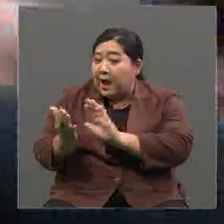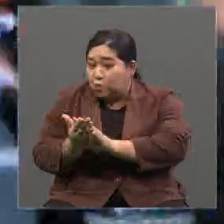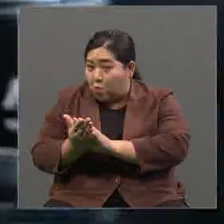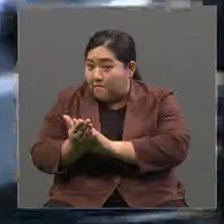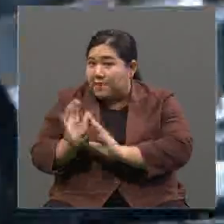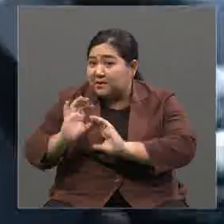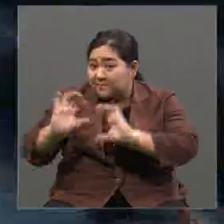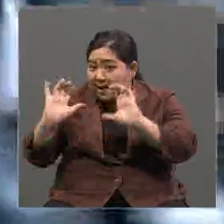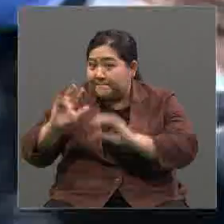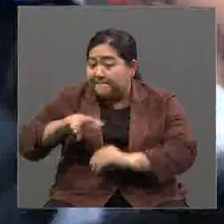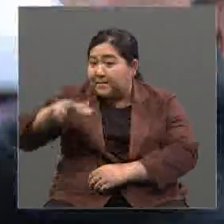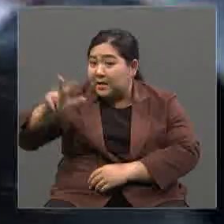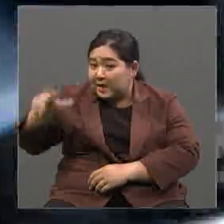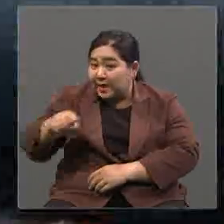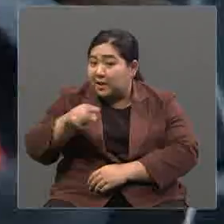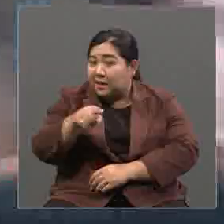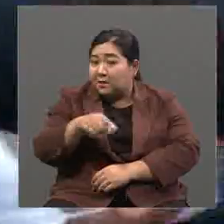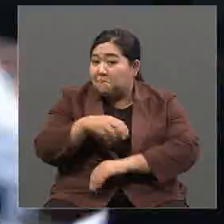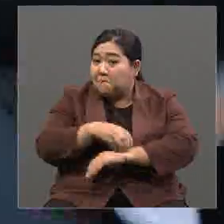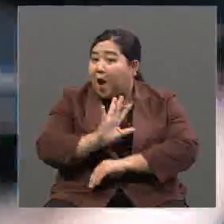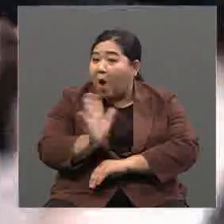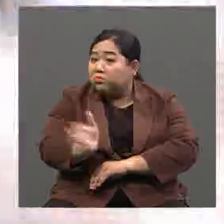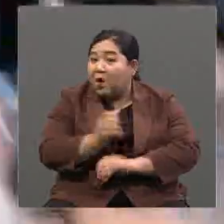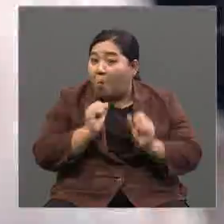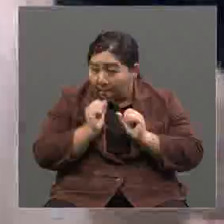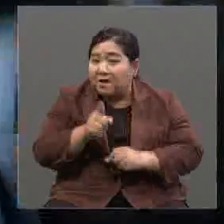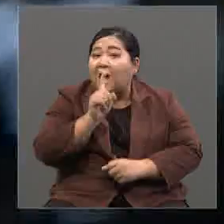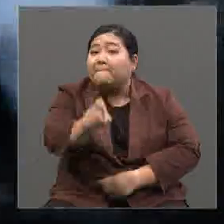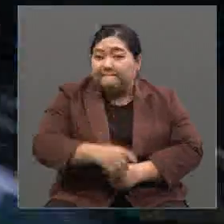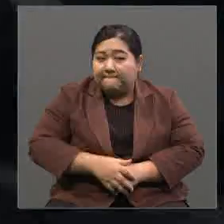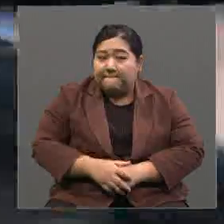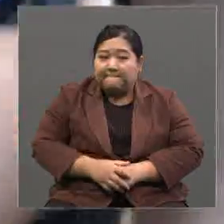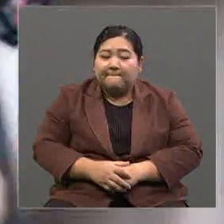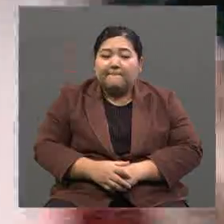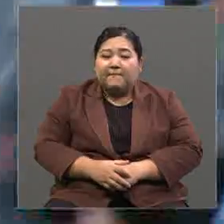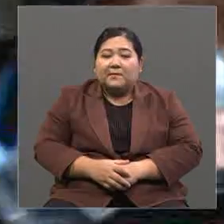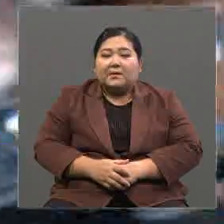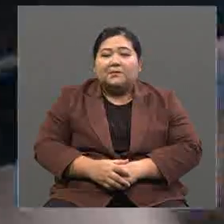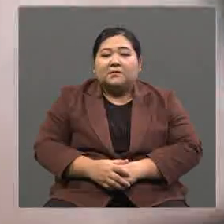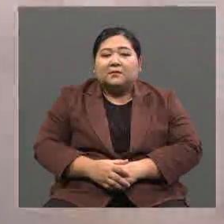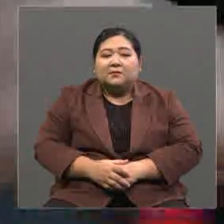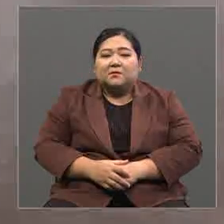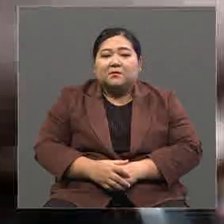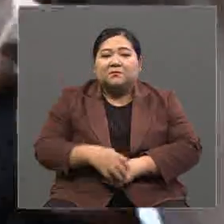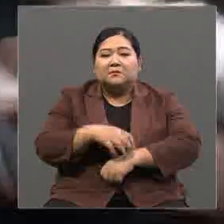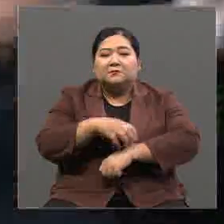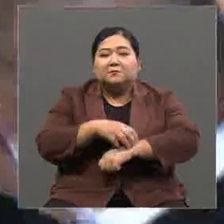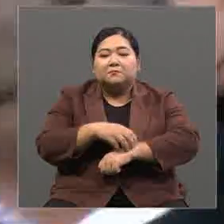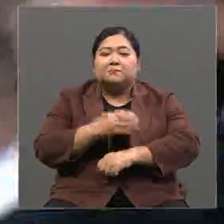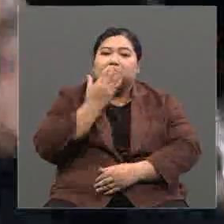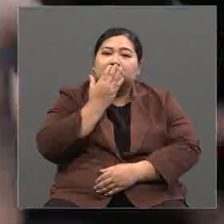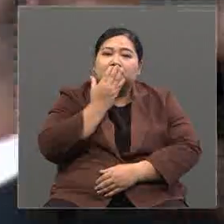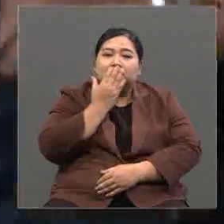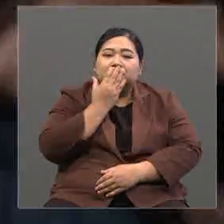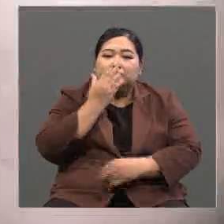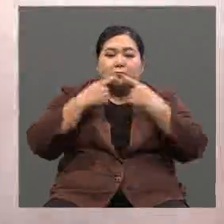ด้วยล่ะส่วนตัวกลัวหรือไม ่ค ่ะนักข่าวก็ถามหนักเหมือนกันพลเอกประวิตรก็บอกว่านิ่งแล้วก็ไม่ต